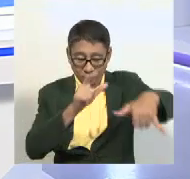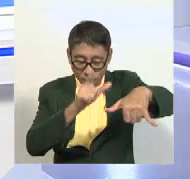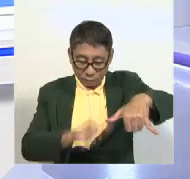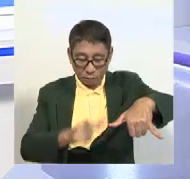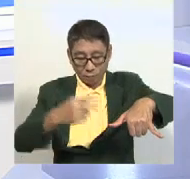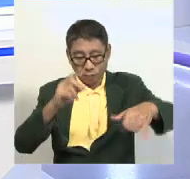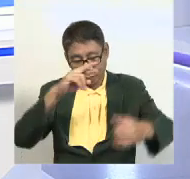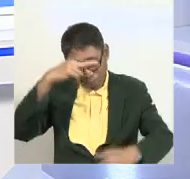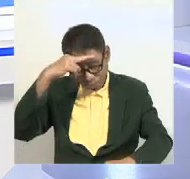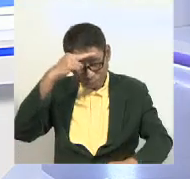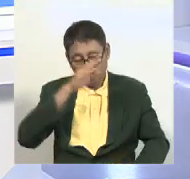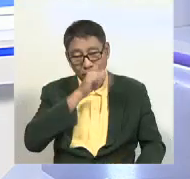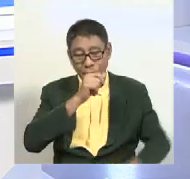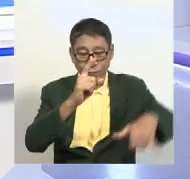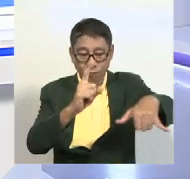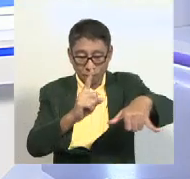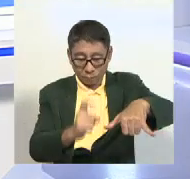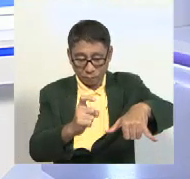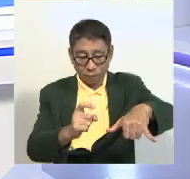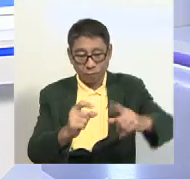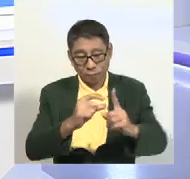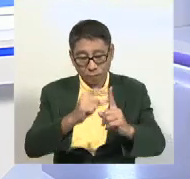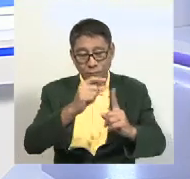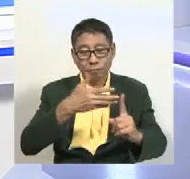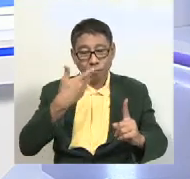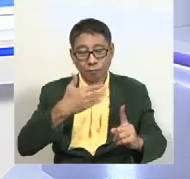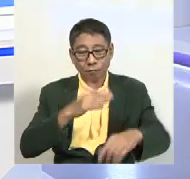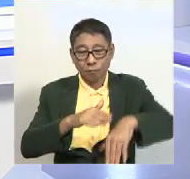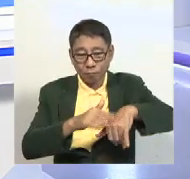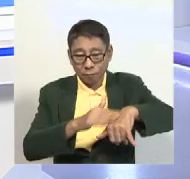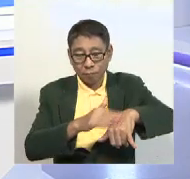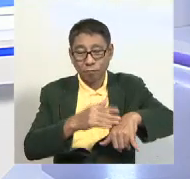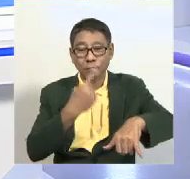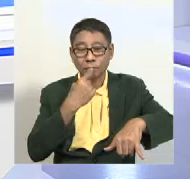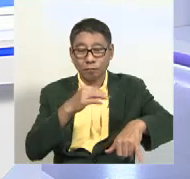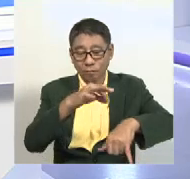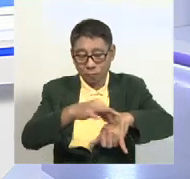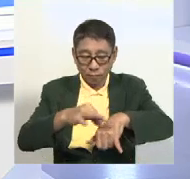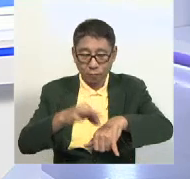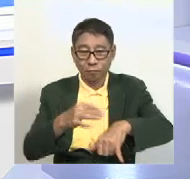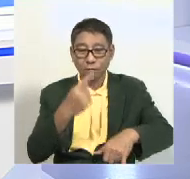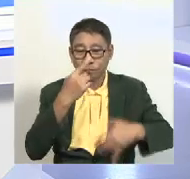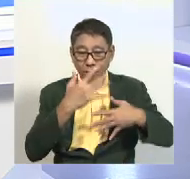ค่ะถ้าเกิดว่าพบหมูของเราตายเฉียบพลันมีไข้สูงผิวหนังแดงมีจุดเลือดออกหรือ